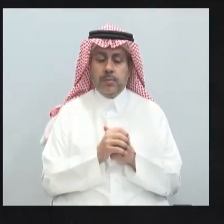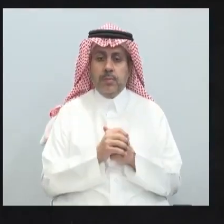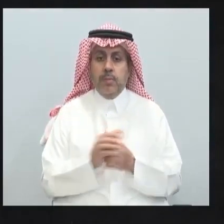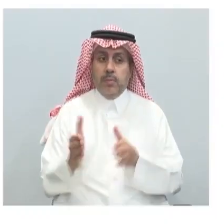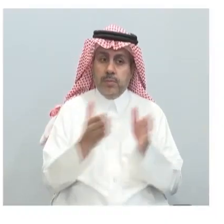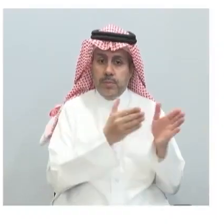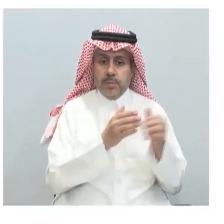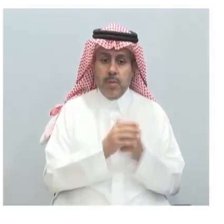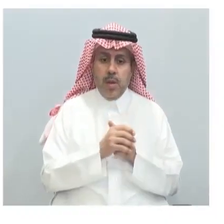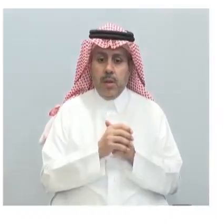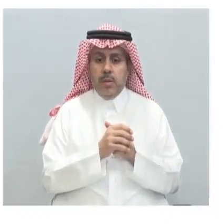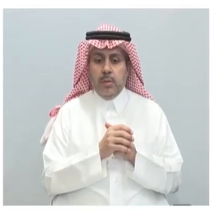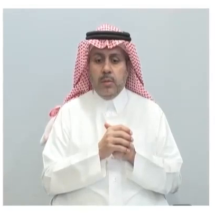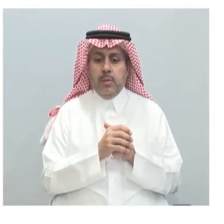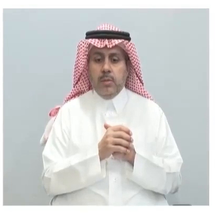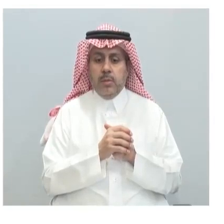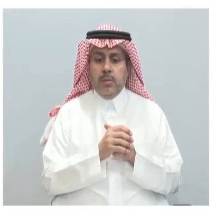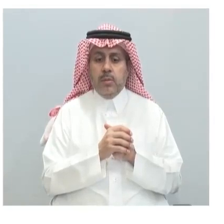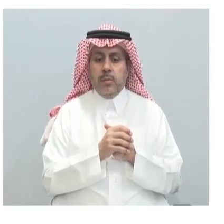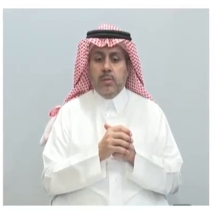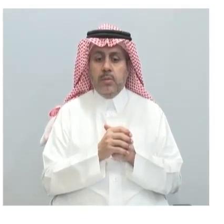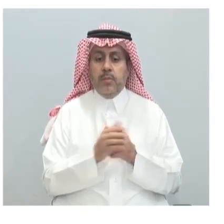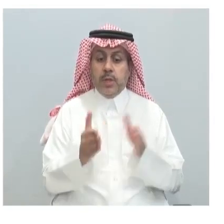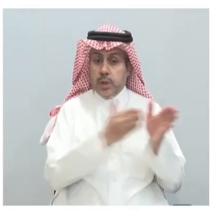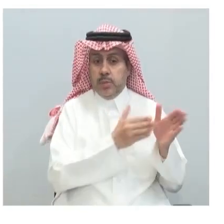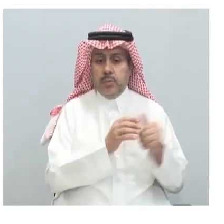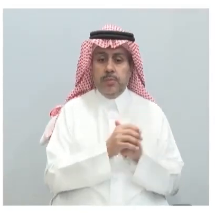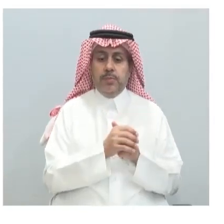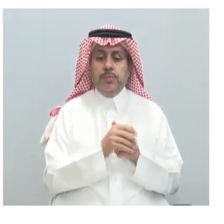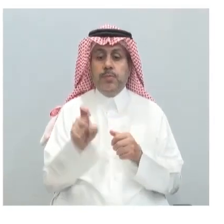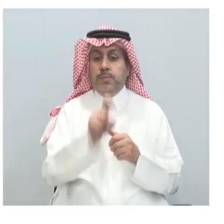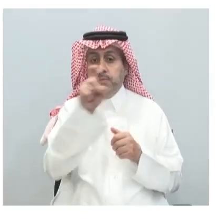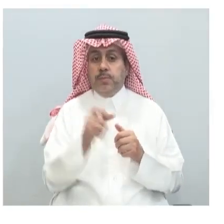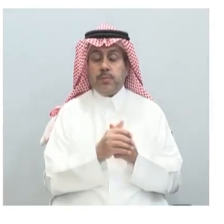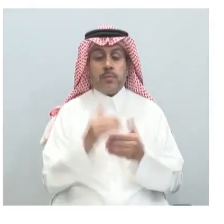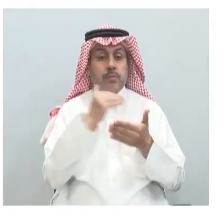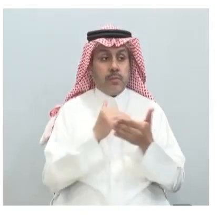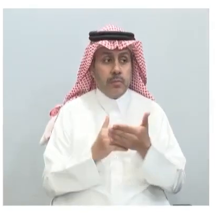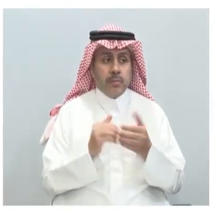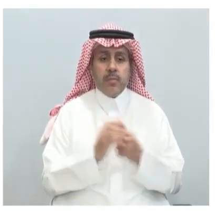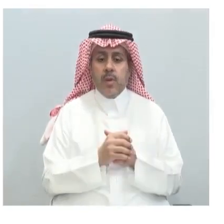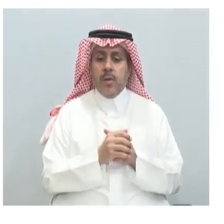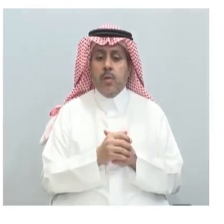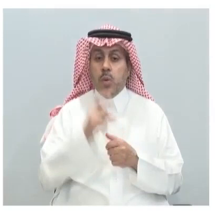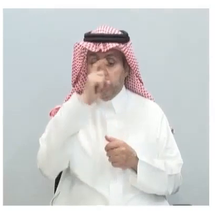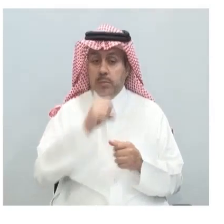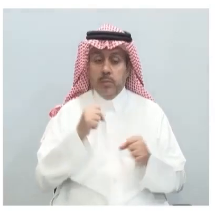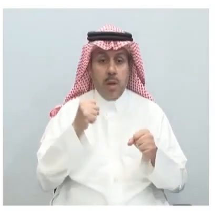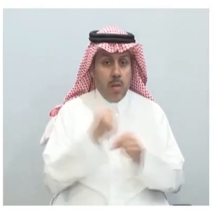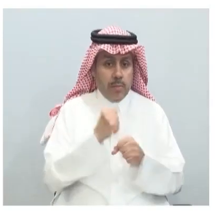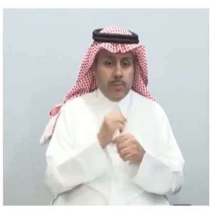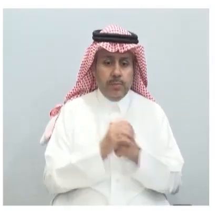بين المواد ايضا السؤال الاخر ما هي العوامل الاخرى التي يجب اخذها